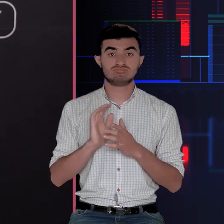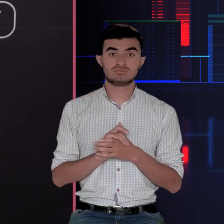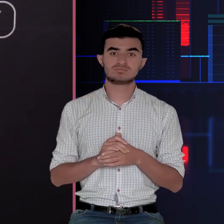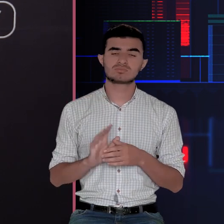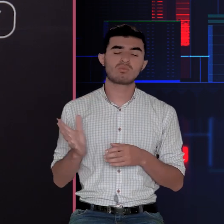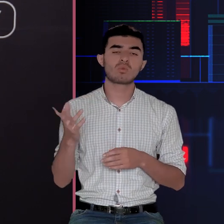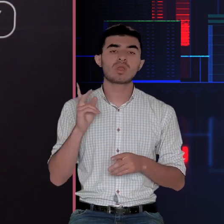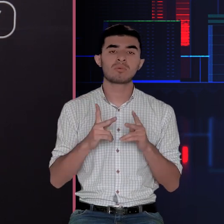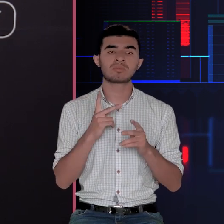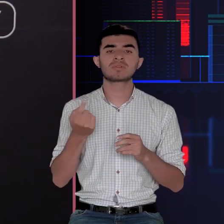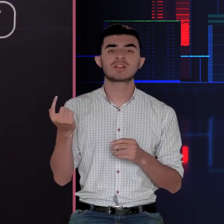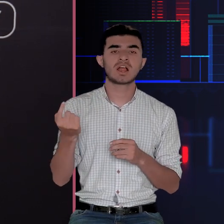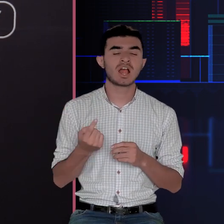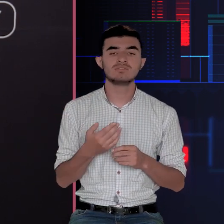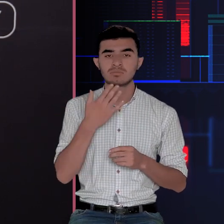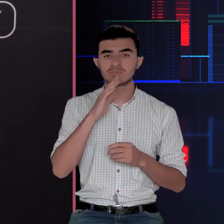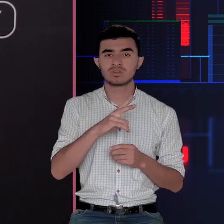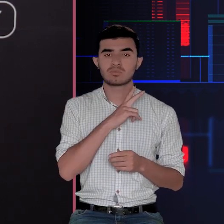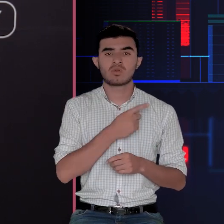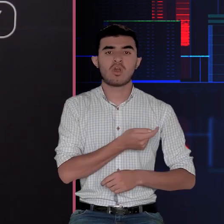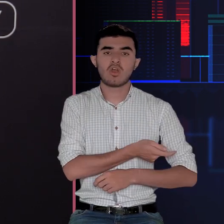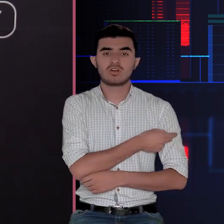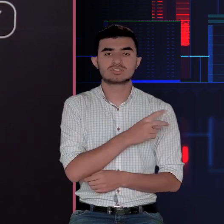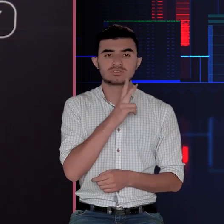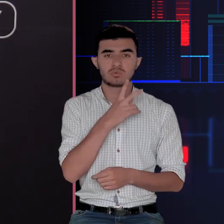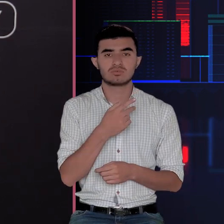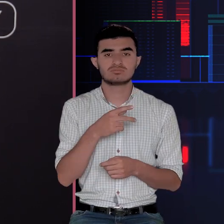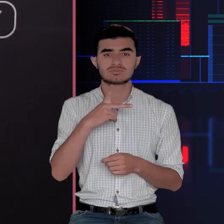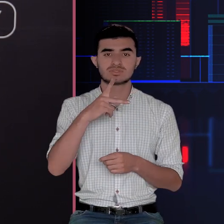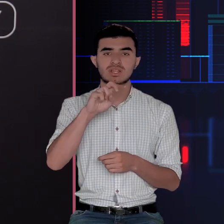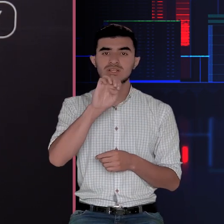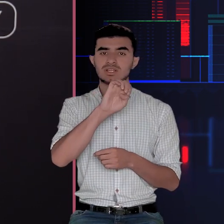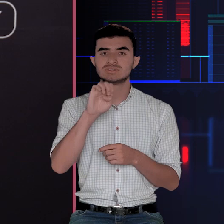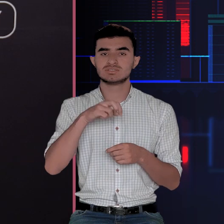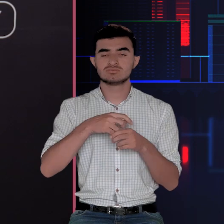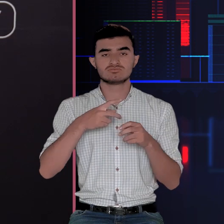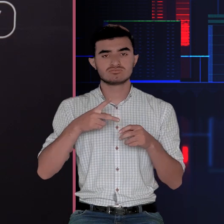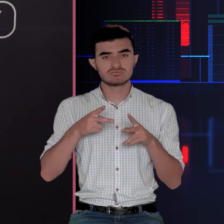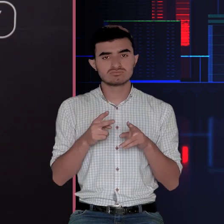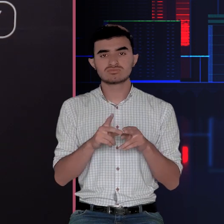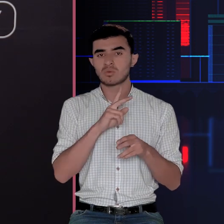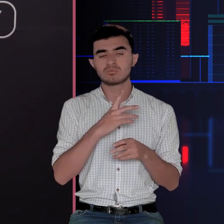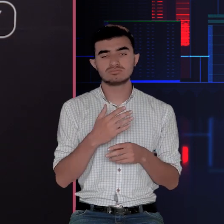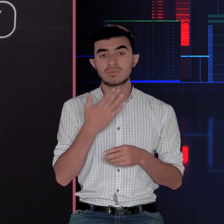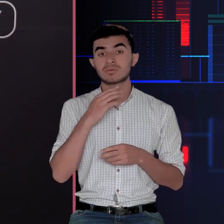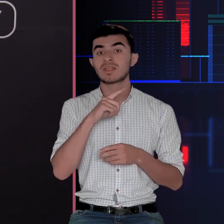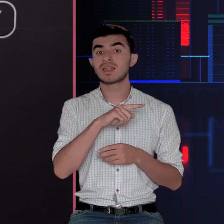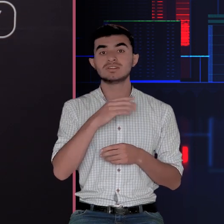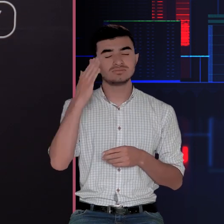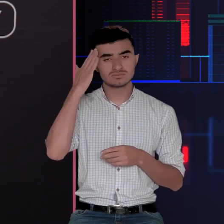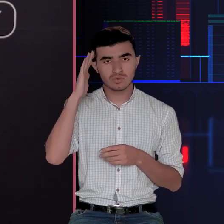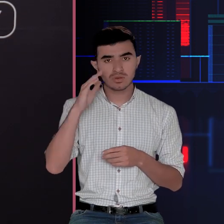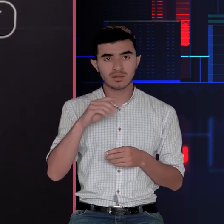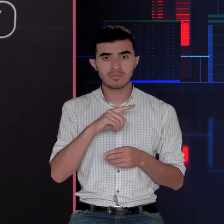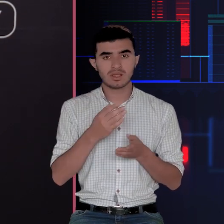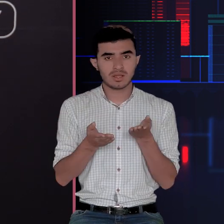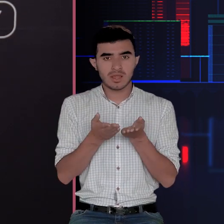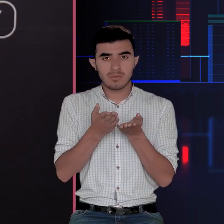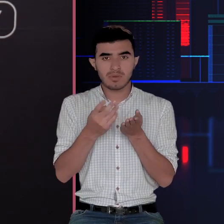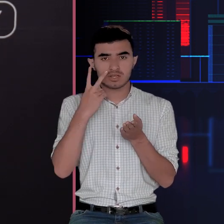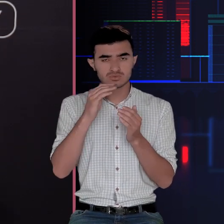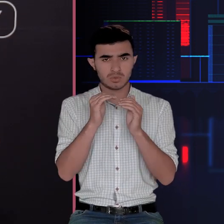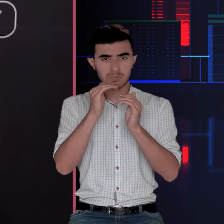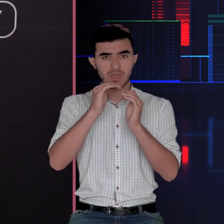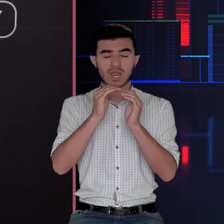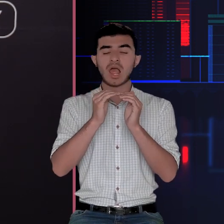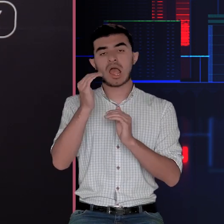एज कि जी हमें तो डॉक्टर ने कहा है कि नी की सर्जरी होगी, एंड यूजली मोस्ट ऑफ द टाइम जब उनको बैलेंस उनका चेक करते हैं तो बैलेंस उनका आउट होता है. उनको बैलेंस उनका